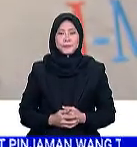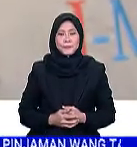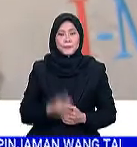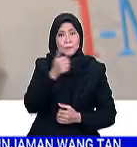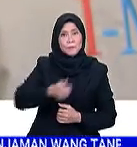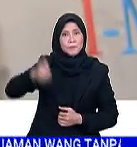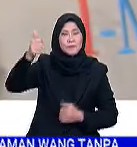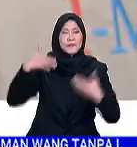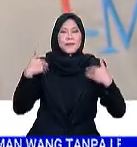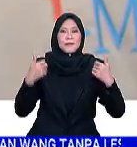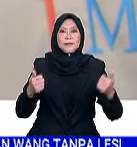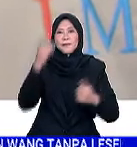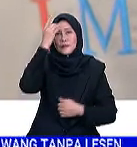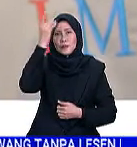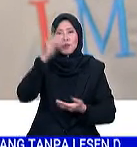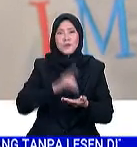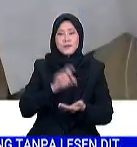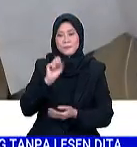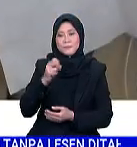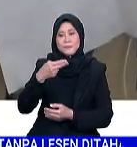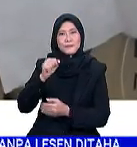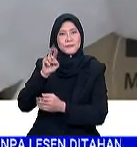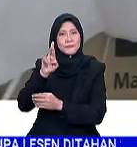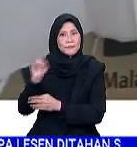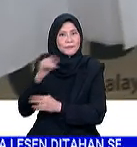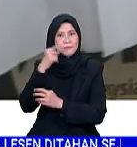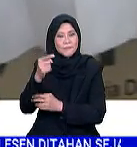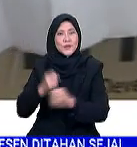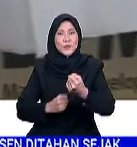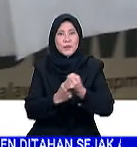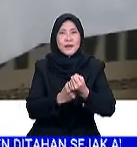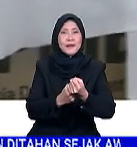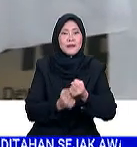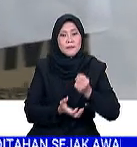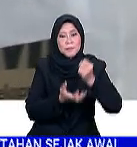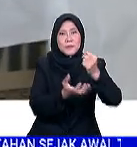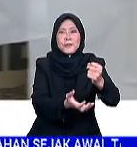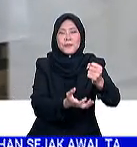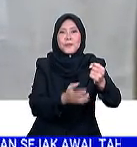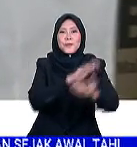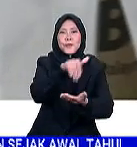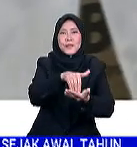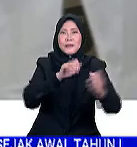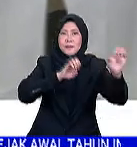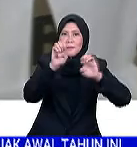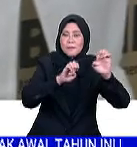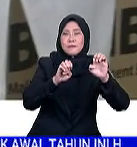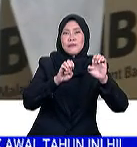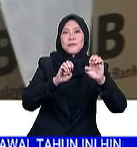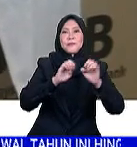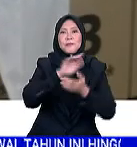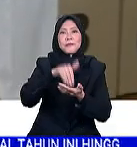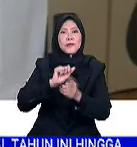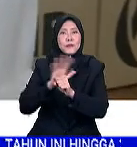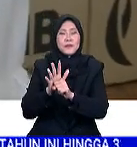Pengarah Kesihatan Negeri Datuk Dr. Syahari Ngadiman berkata, sumbangan akan diserahkan ke Pusat Penilaian COVID-19 di